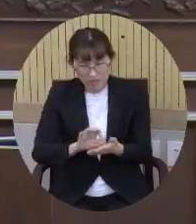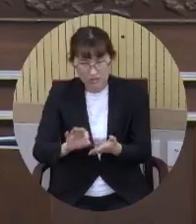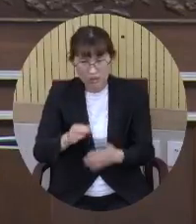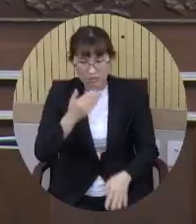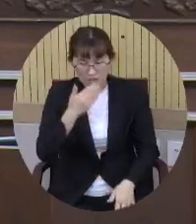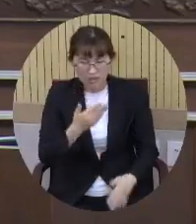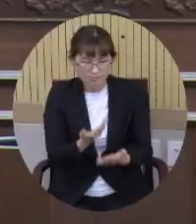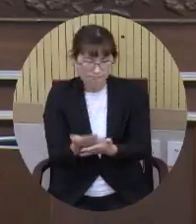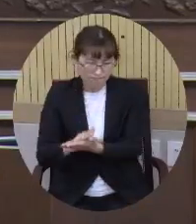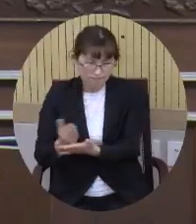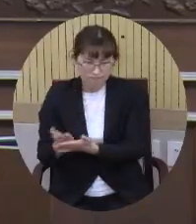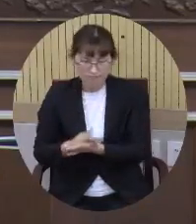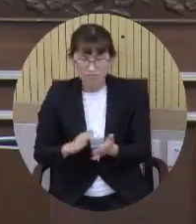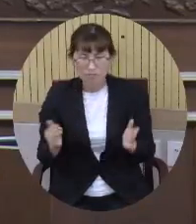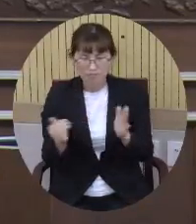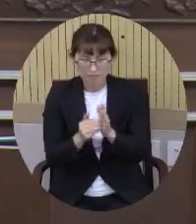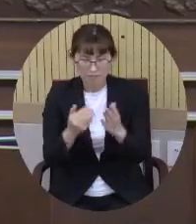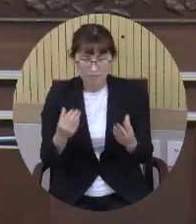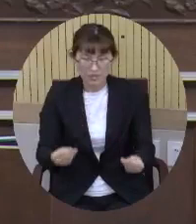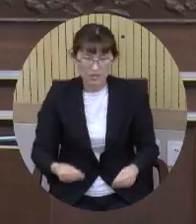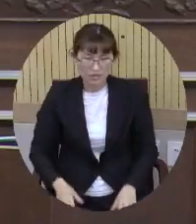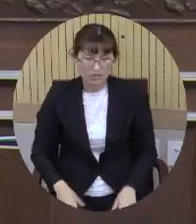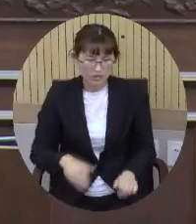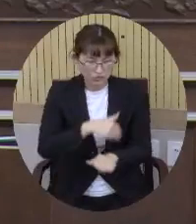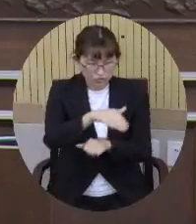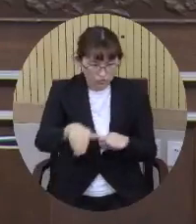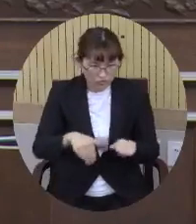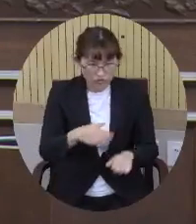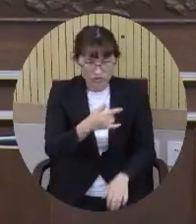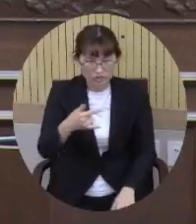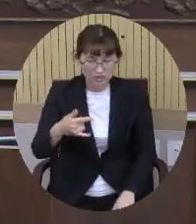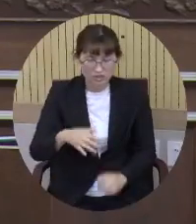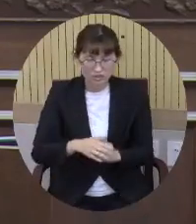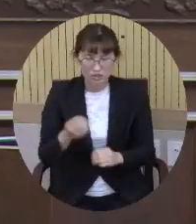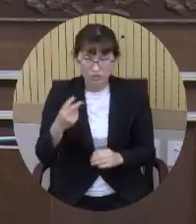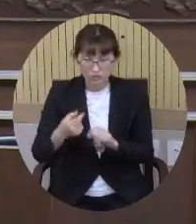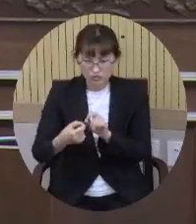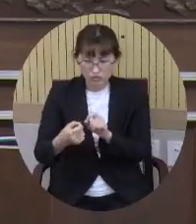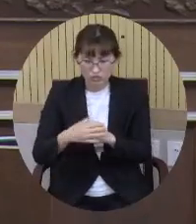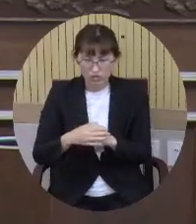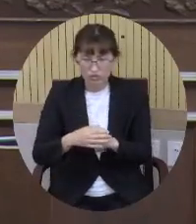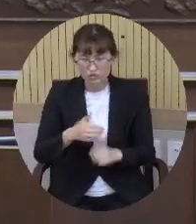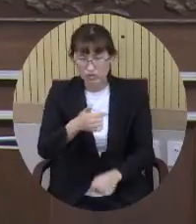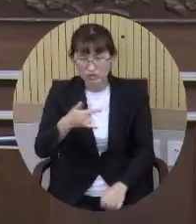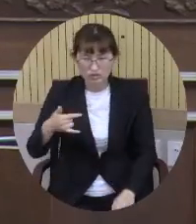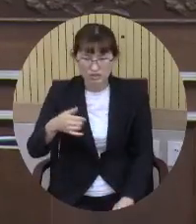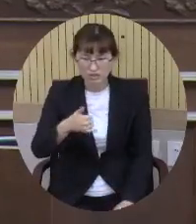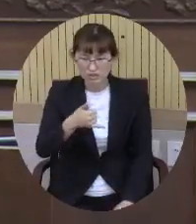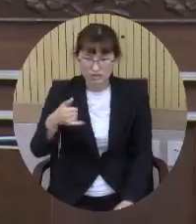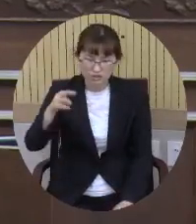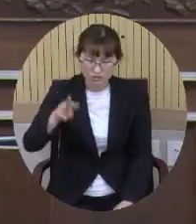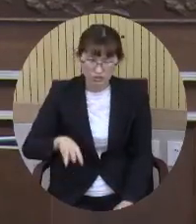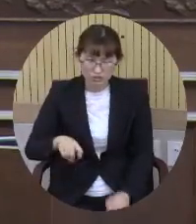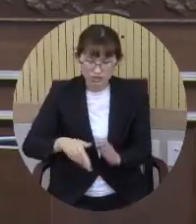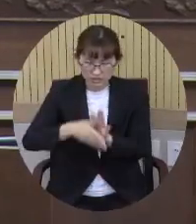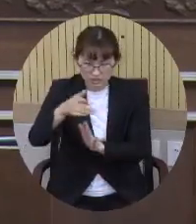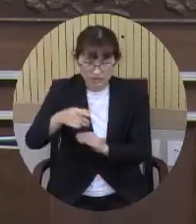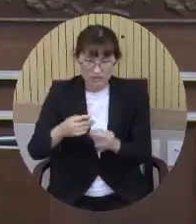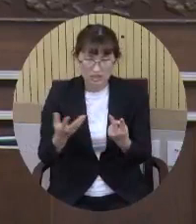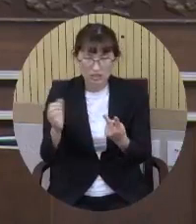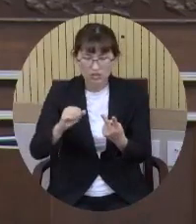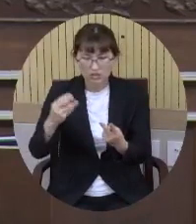주차장으로 개조했습니다. 인근 지역인 세종시는 2억 3천만 원을 들여 300평